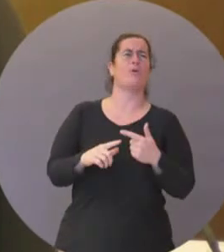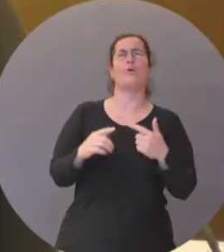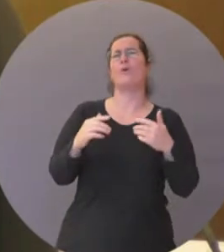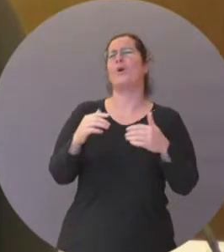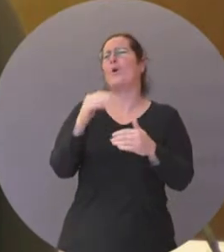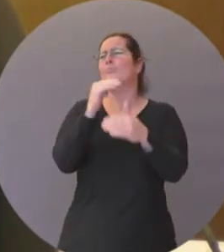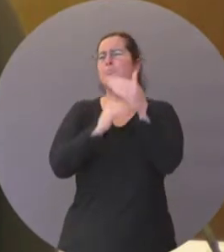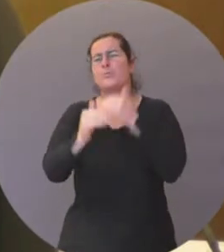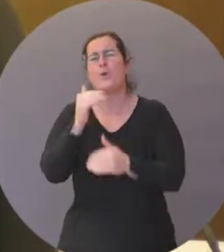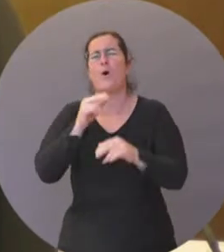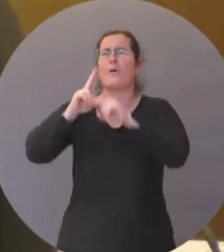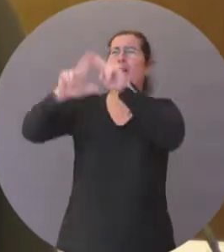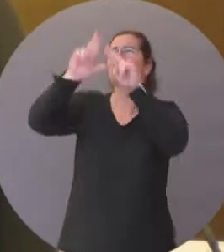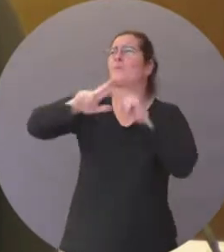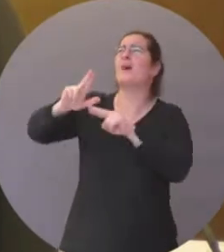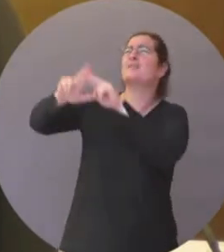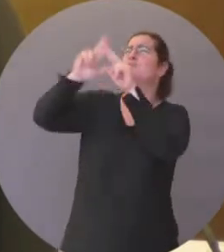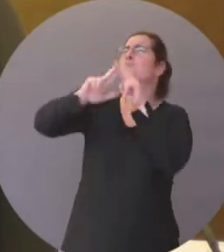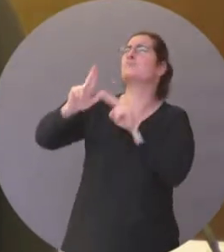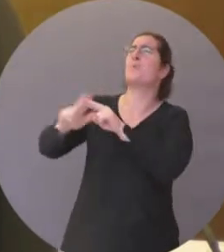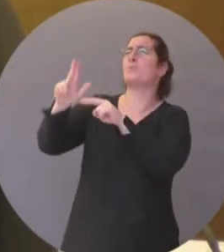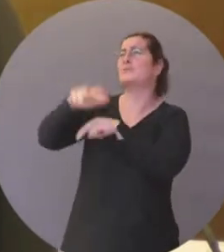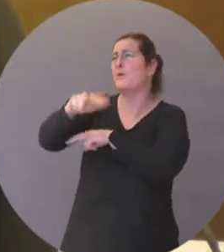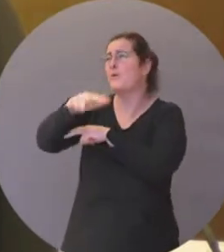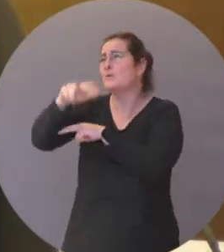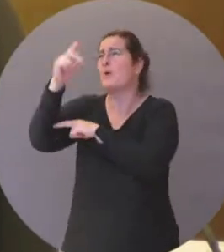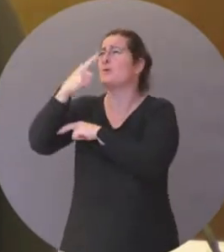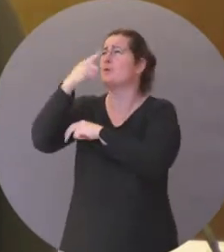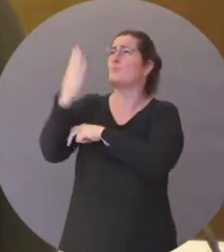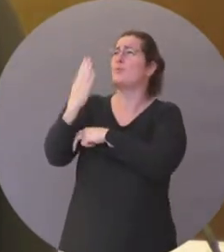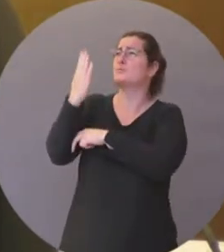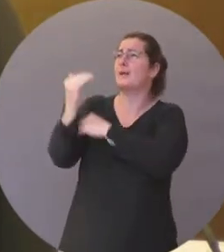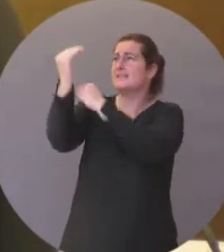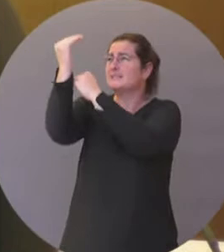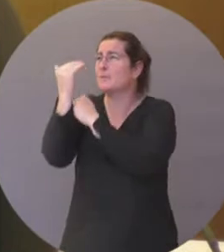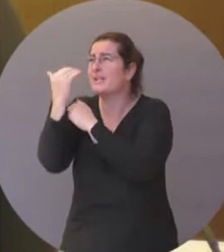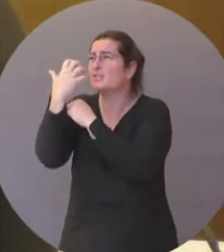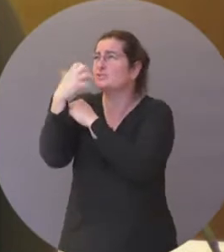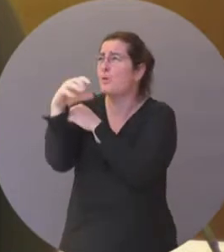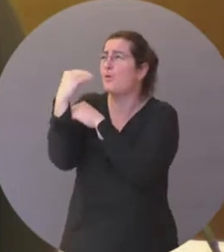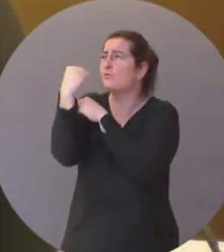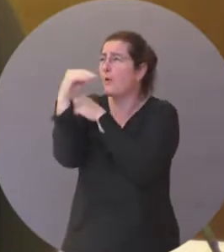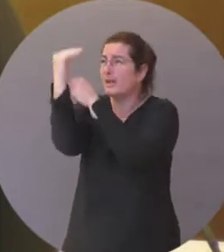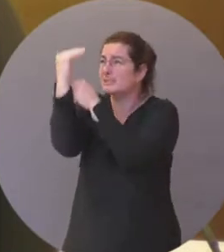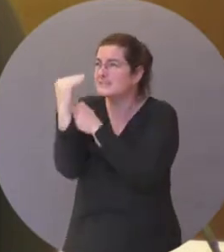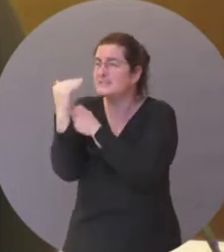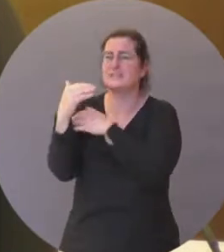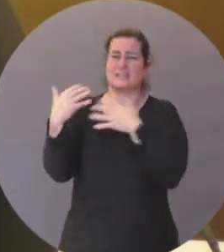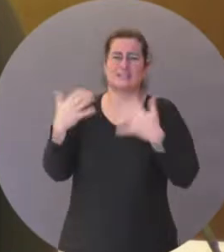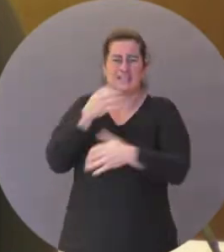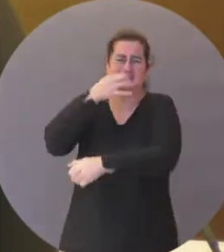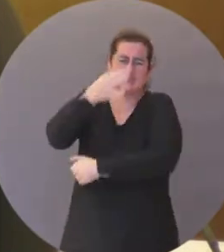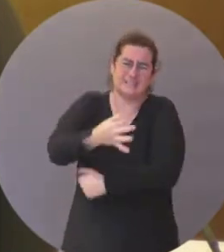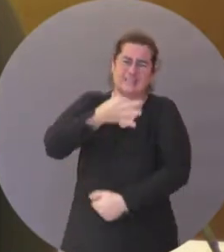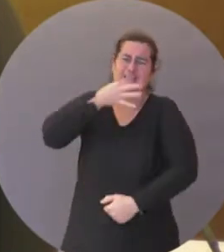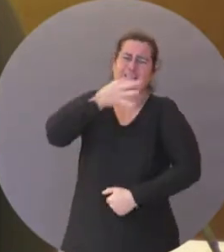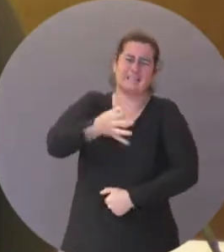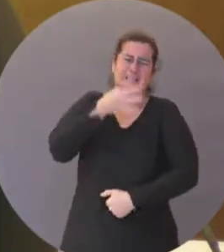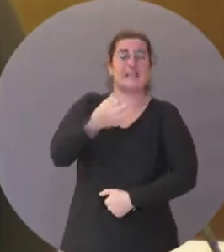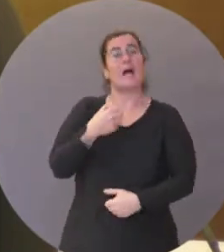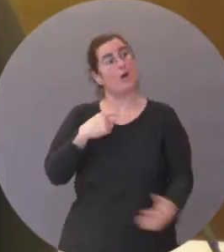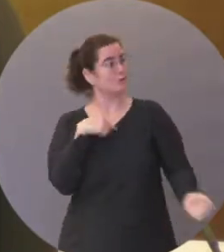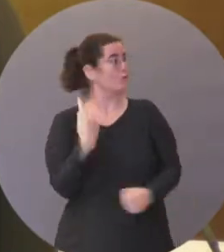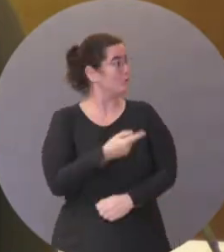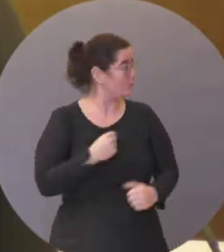rénovation des logements avec la nécessité d'isoler tout ça c'est des choses qu'on a dites depuis longtemps donc vous vous y mettez tous c'est très bien